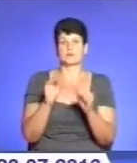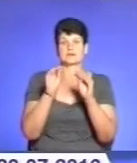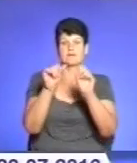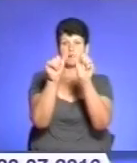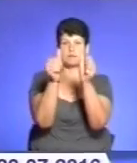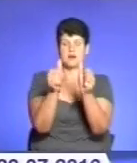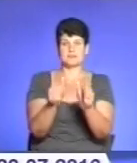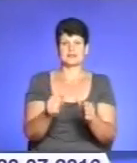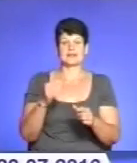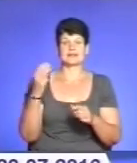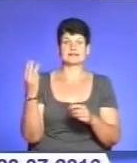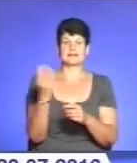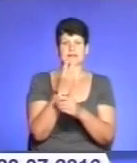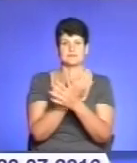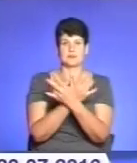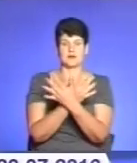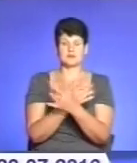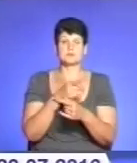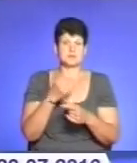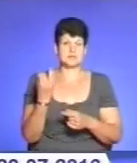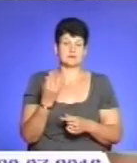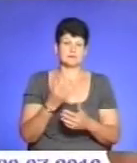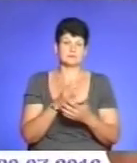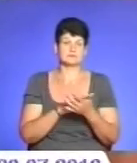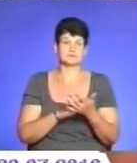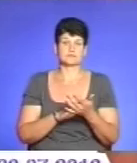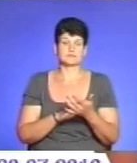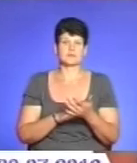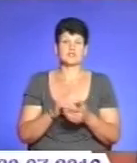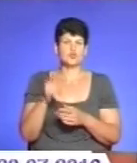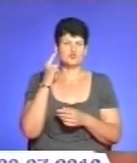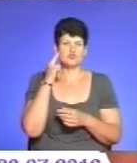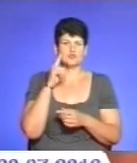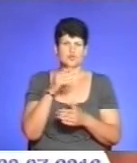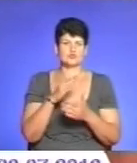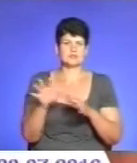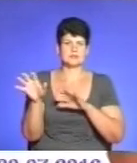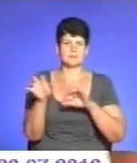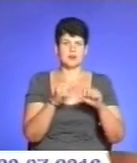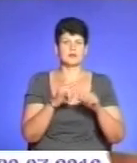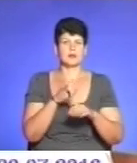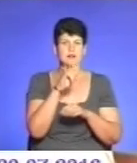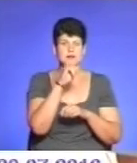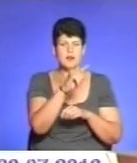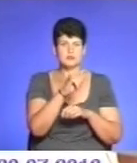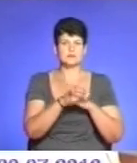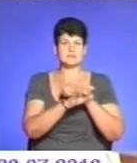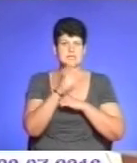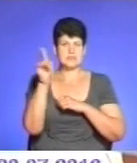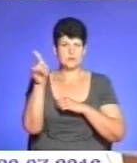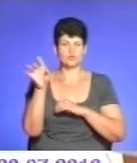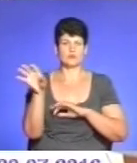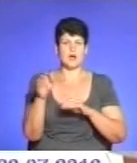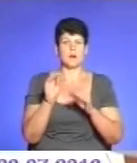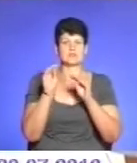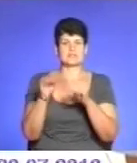Воздвиження». Ми поцікавилися думкою тернополян з цього приводу. Чи чули ви про це, що хочуть демонтувати літак, що на Східному масиві, а поставити натомість